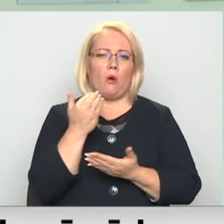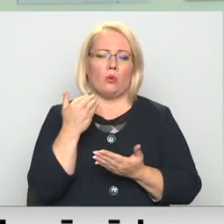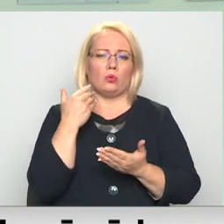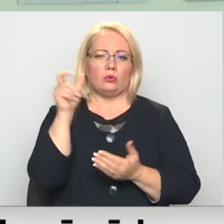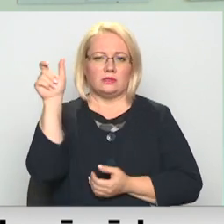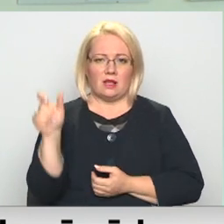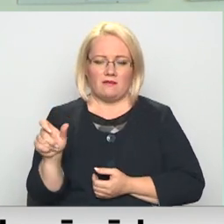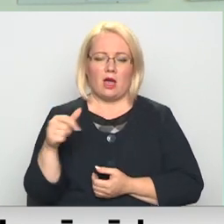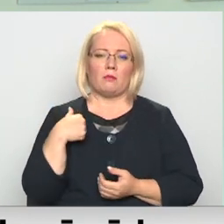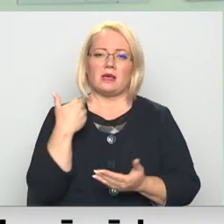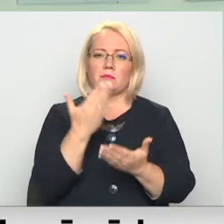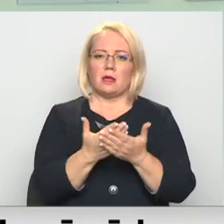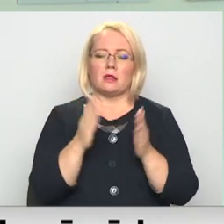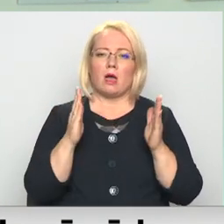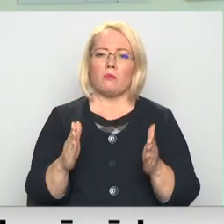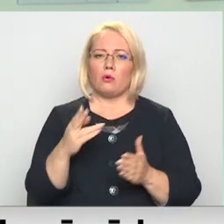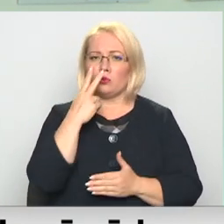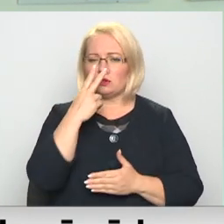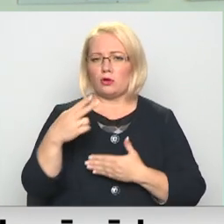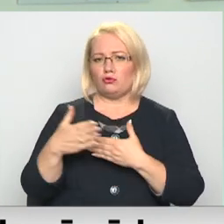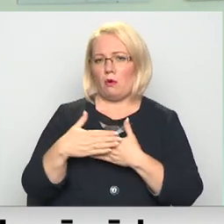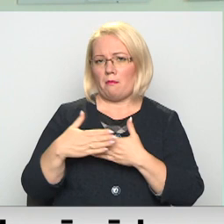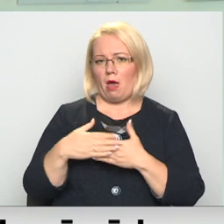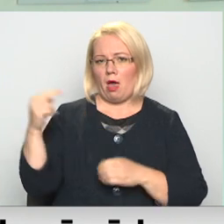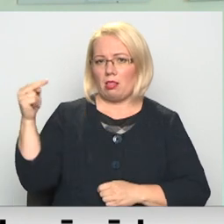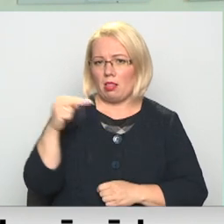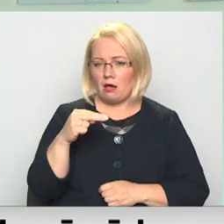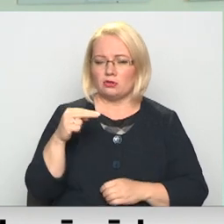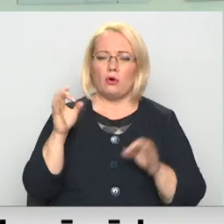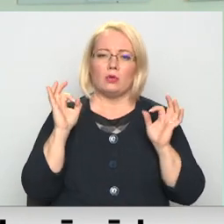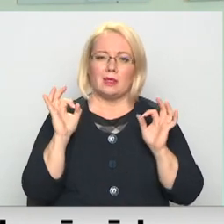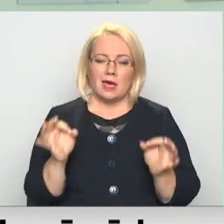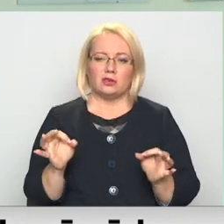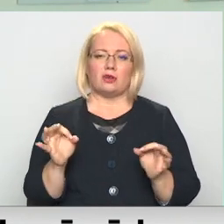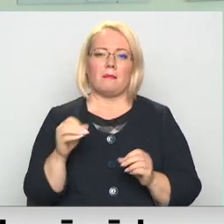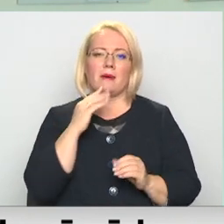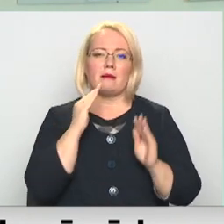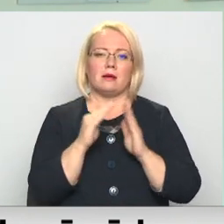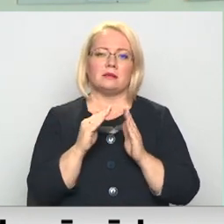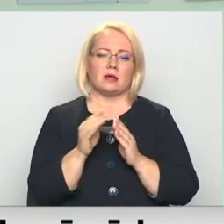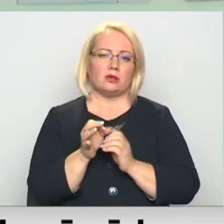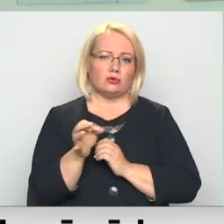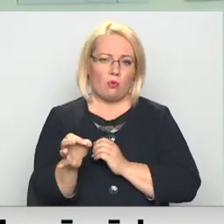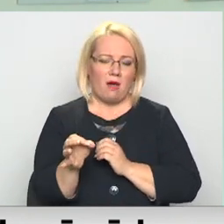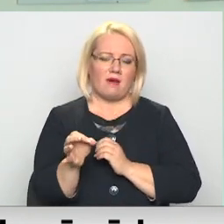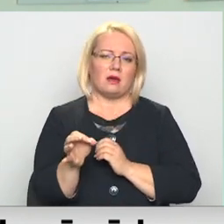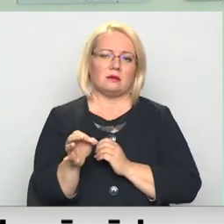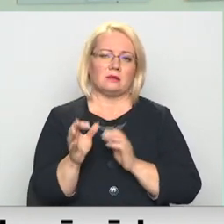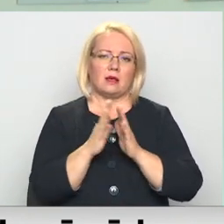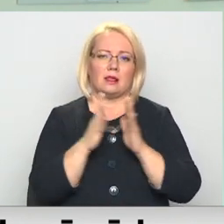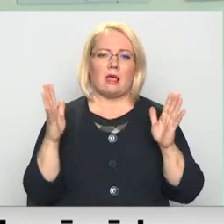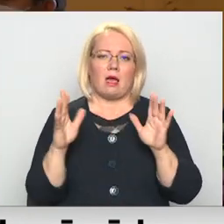piedāvājam, lai būtu skats no malas un tiešām ieto Rēzeknes novads